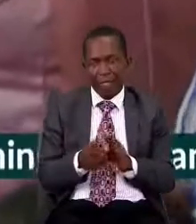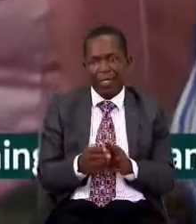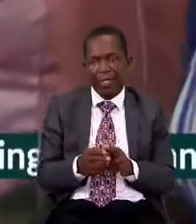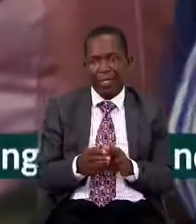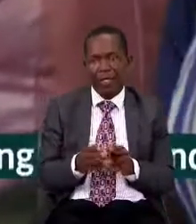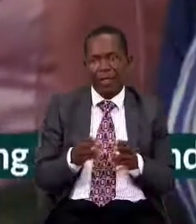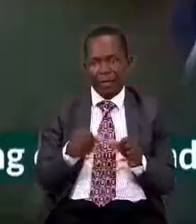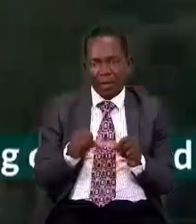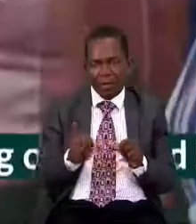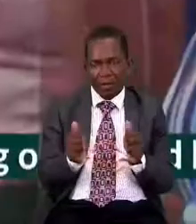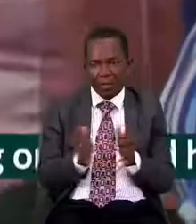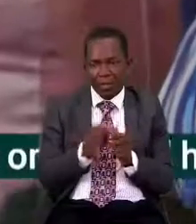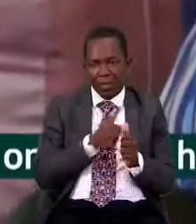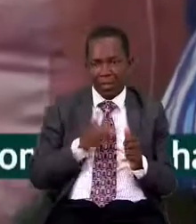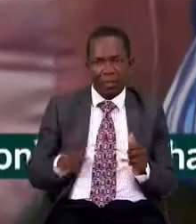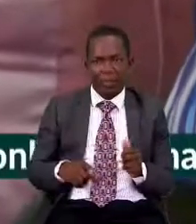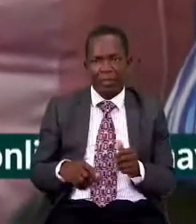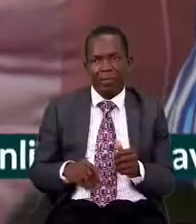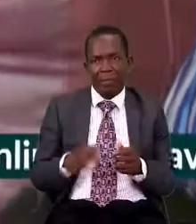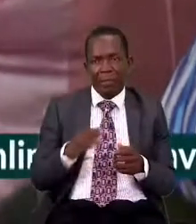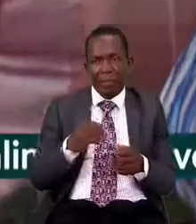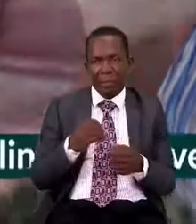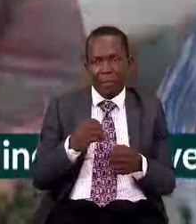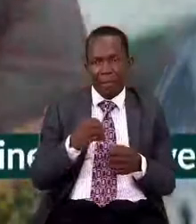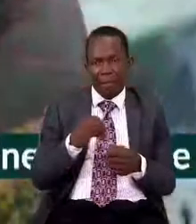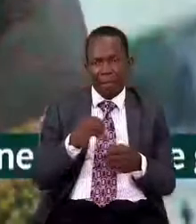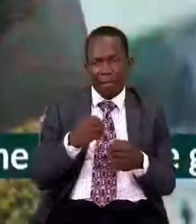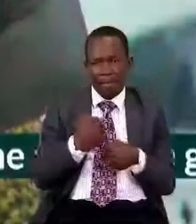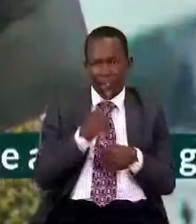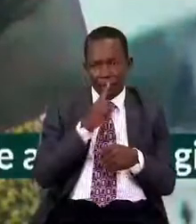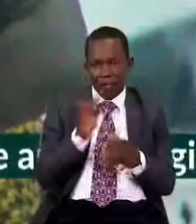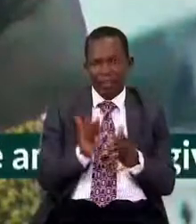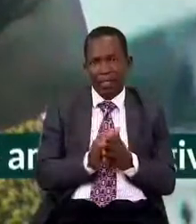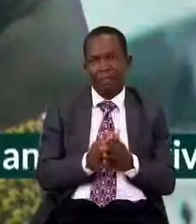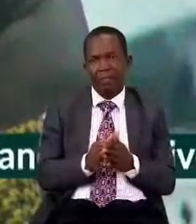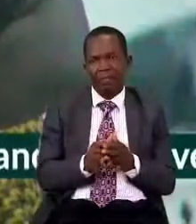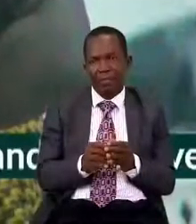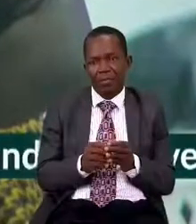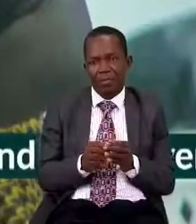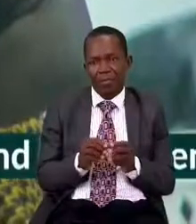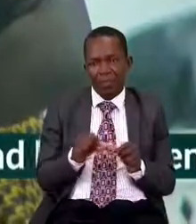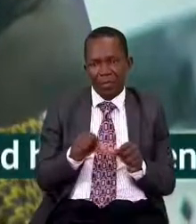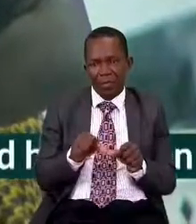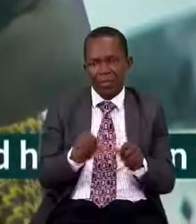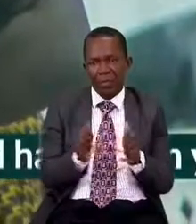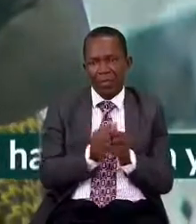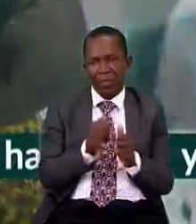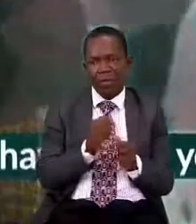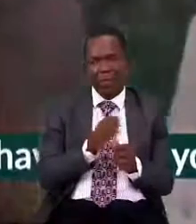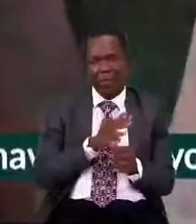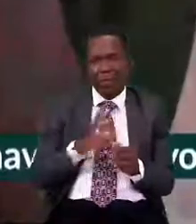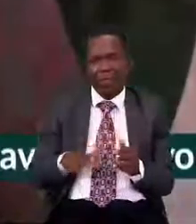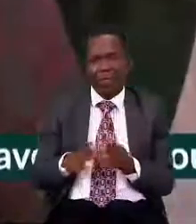Tu fais, tu causes la joie de tout le ciel, des anges de Dieu, ce